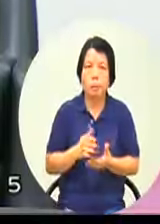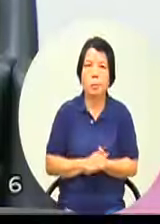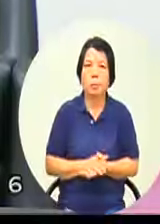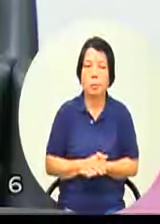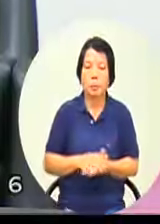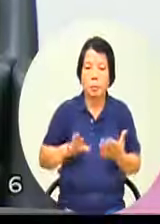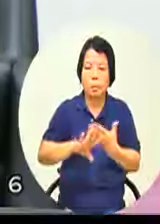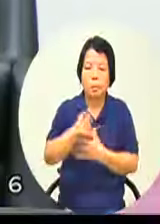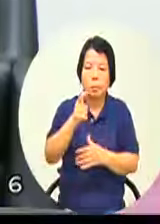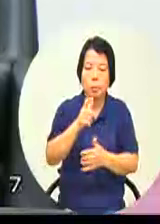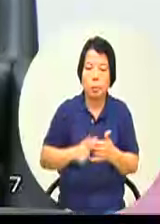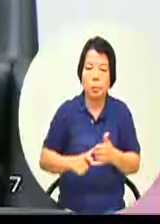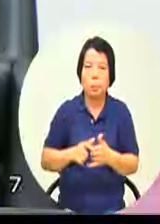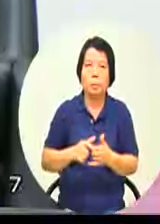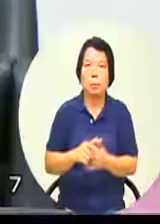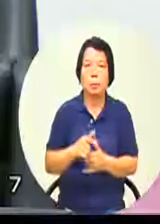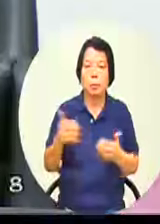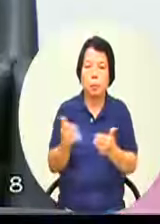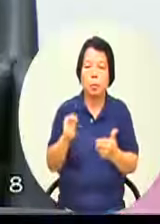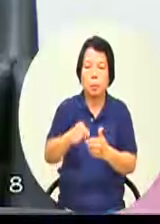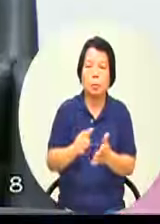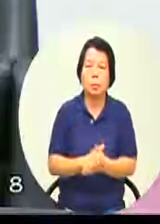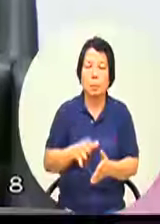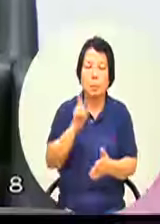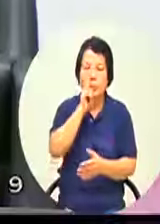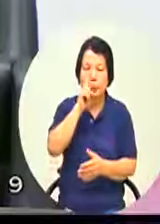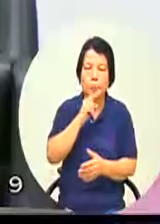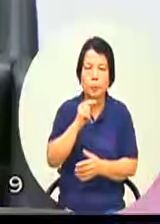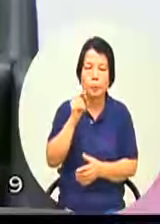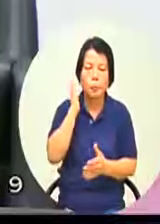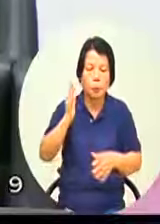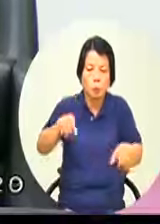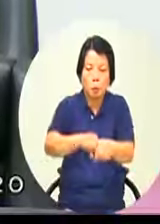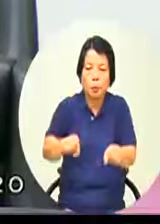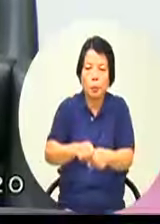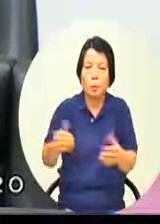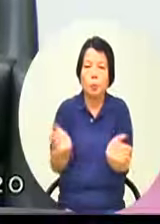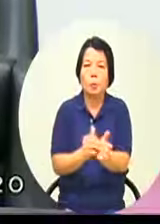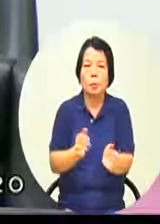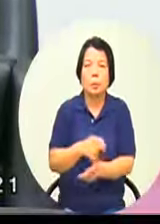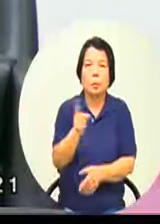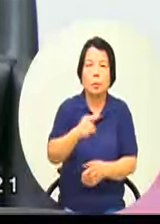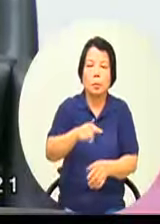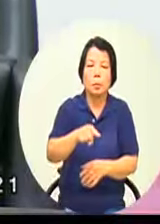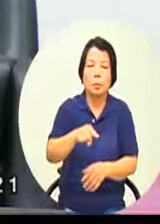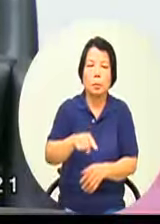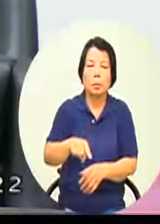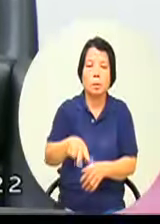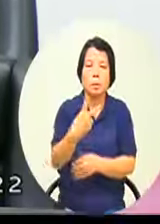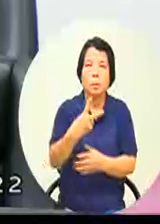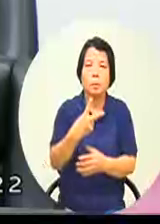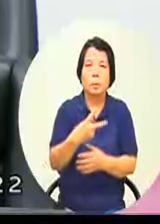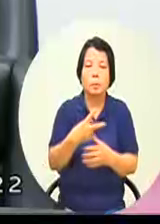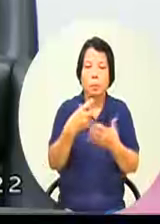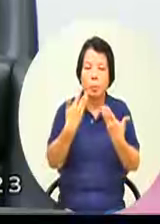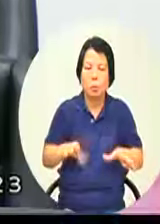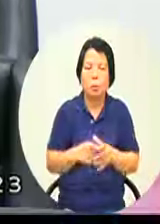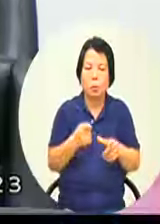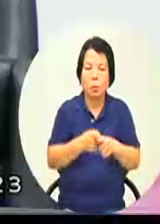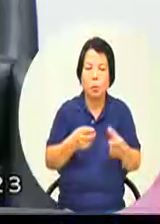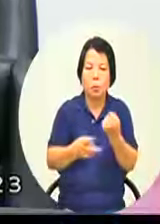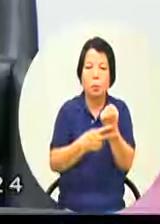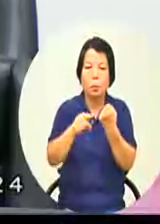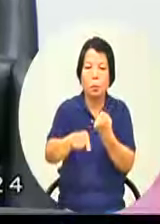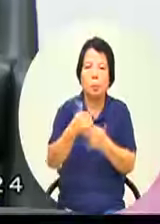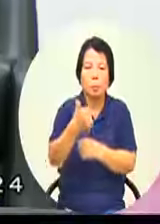一个问题就是说，我们现在的这个污水接管完成已经是1225公里嘛，这是非常棒的一个成绩，